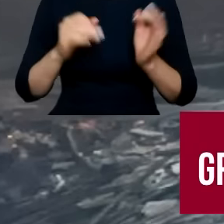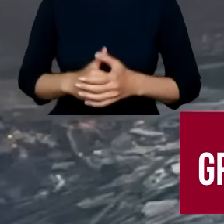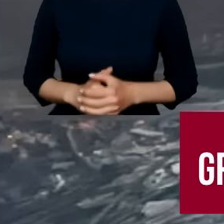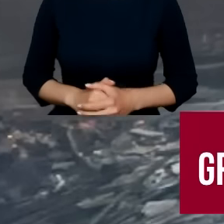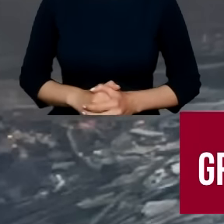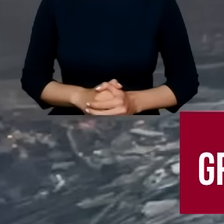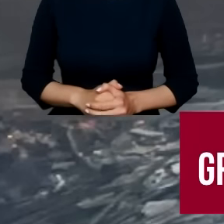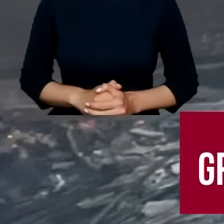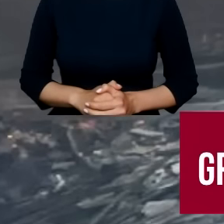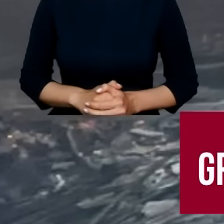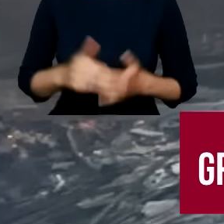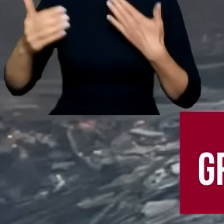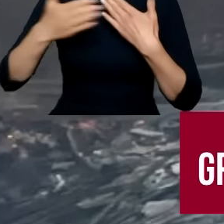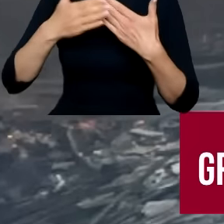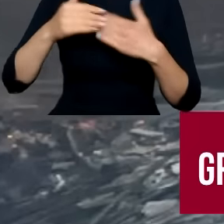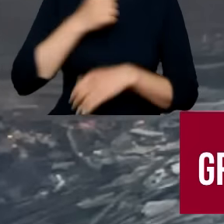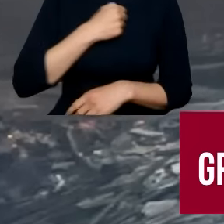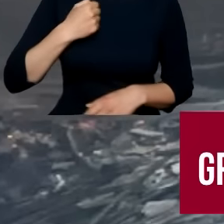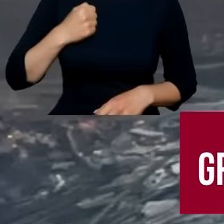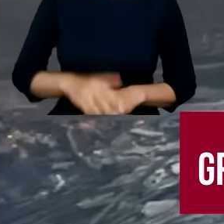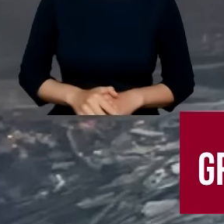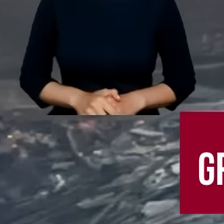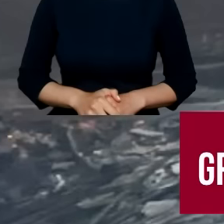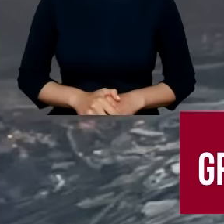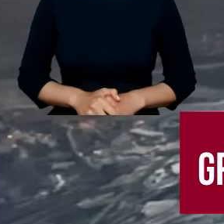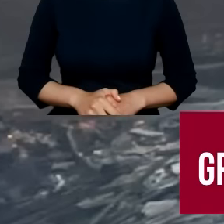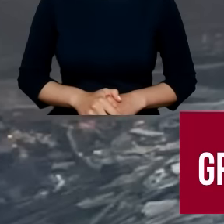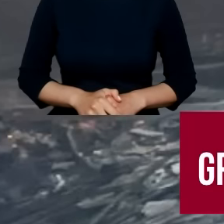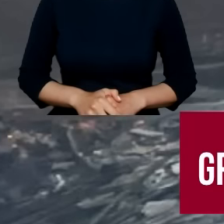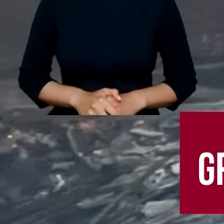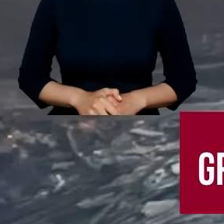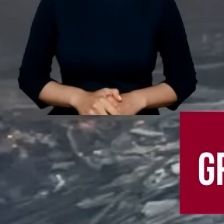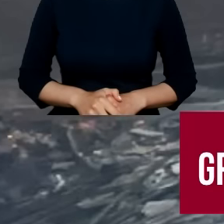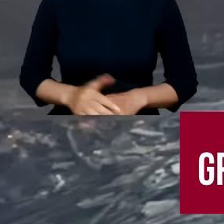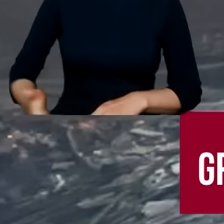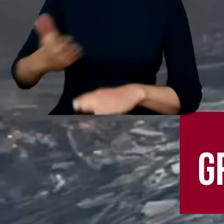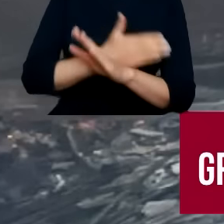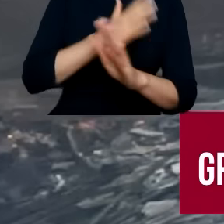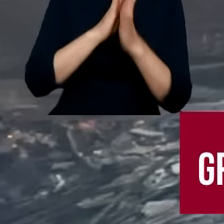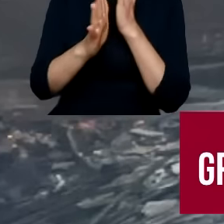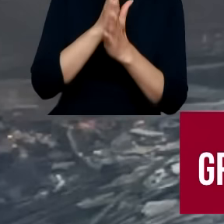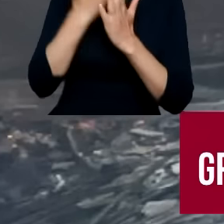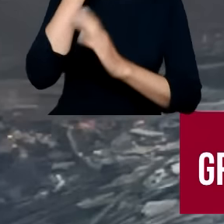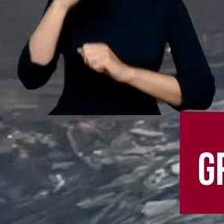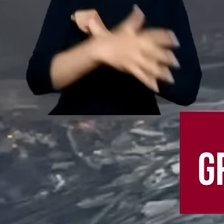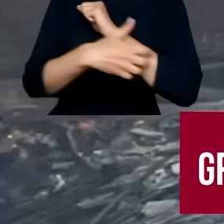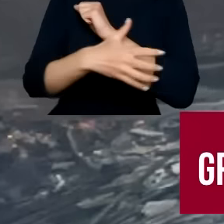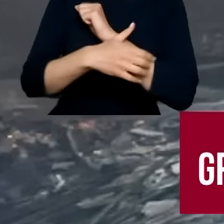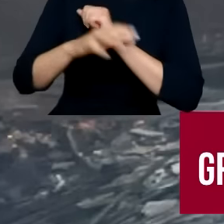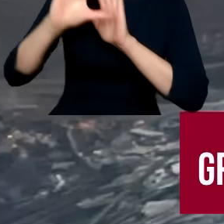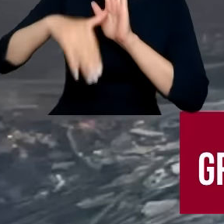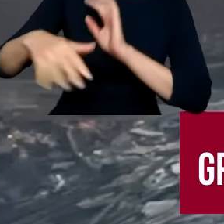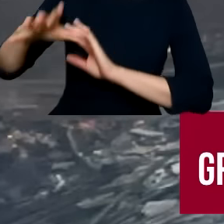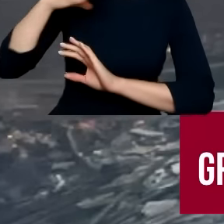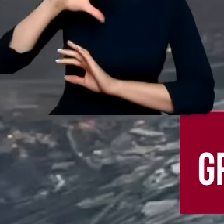leżąca pod Warszawą z bardzo biednej przed wojną miejscowości takiej powiem szczerze nie